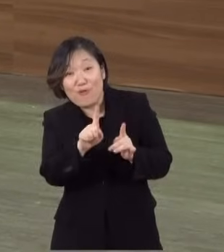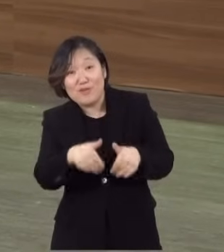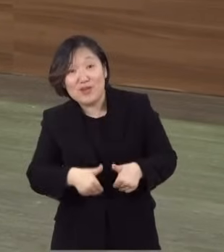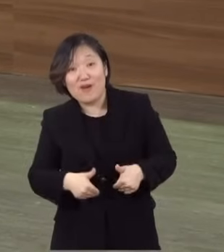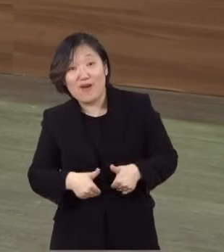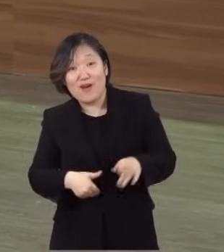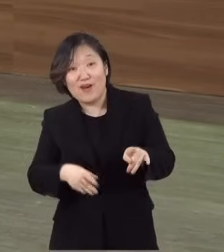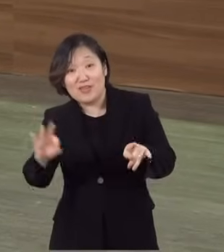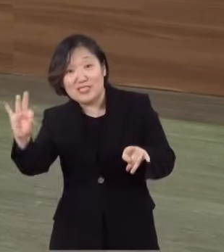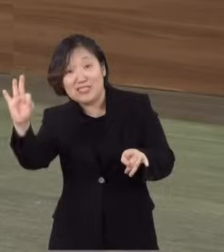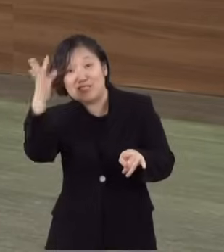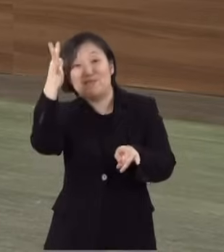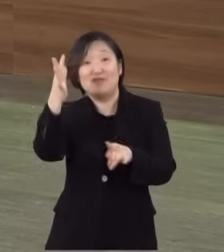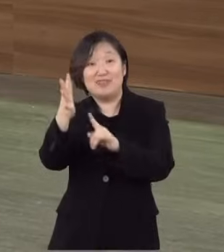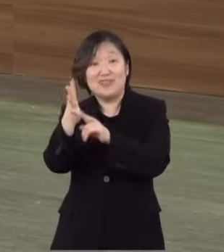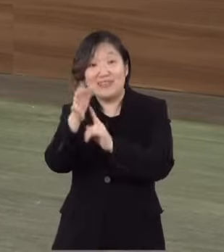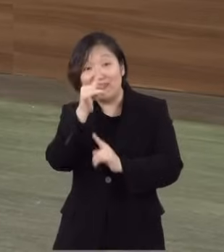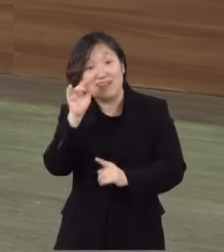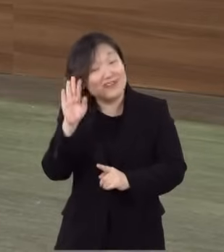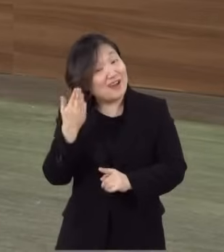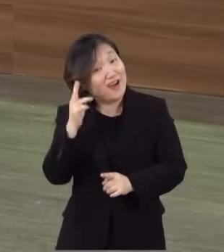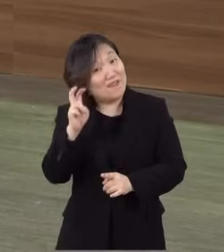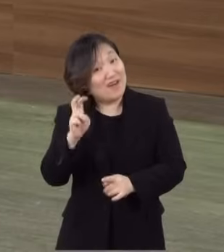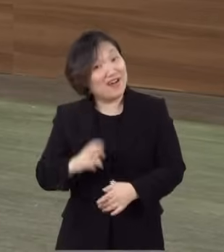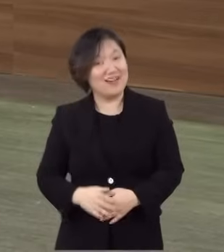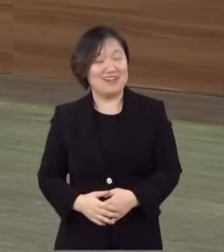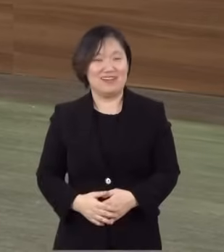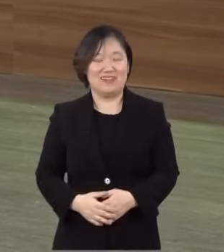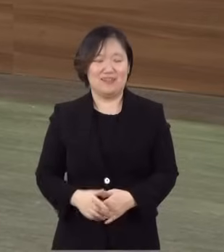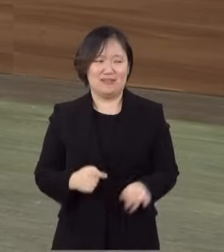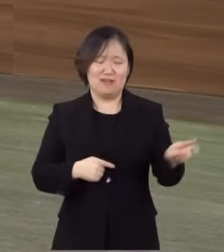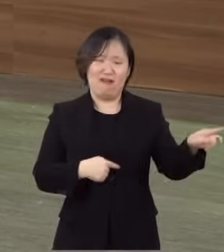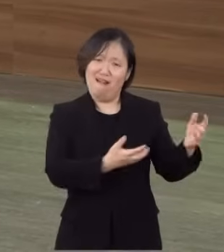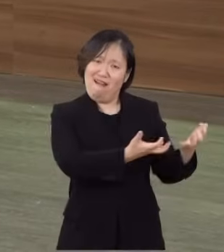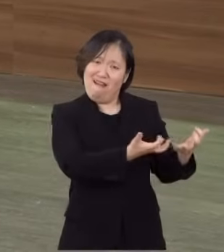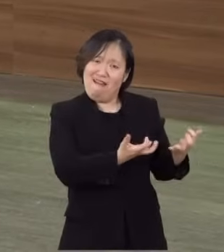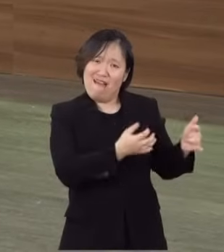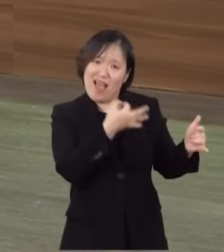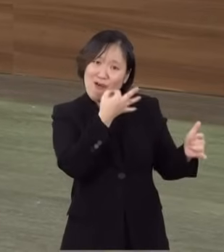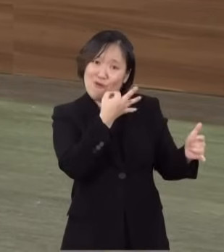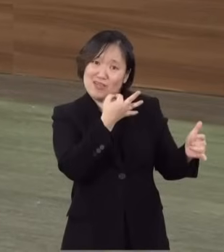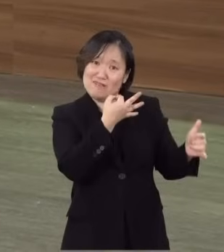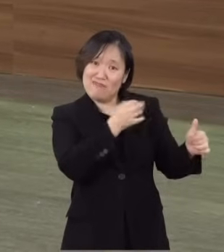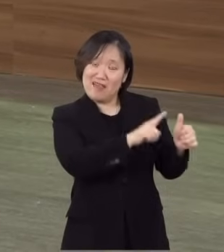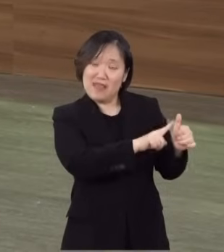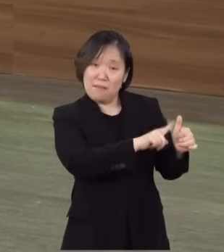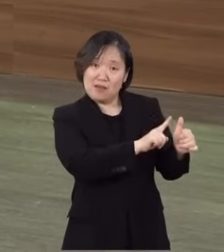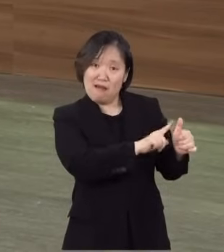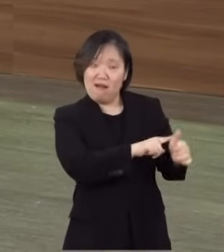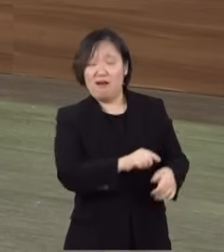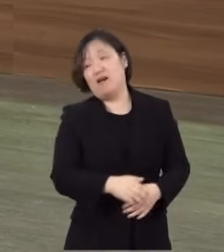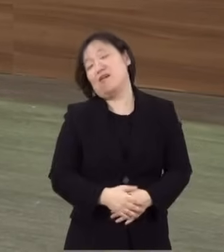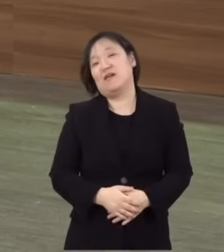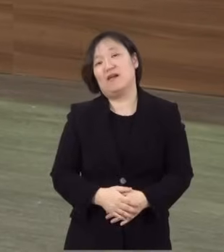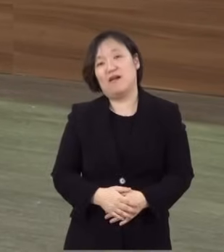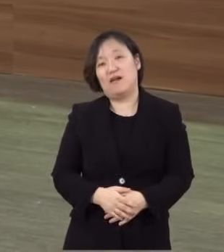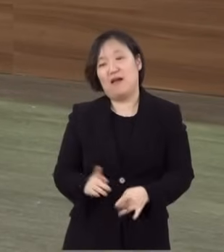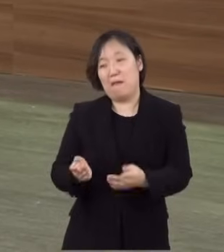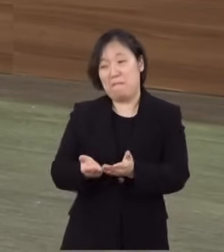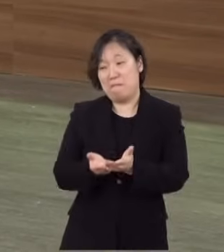신통력이 있어야 되나라는 생각이 들어요 그 인색하고 그 욕심 많았던